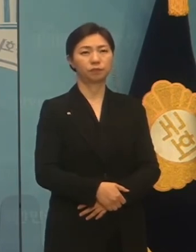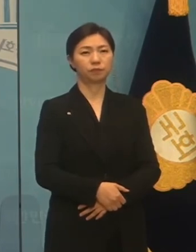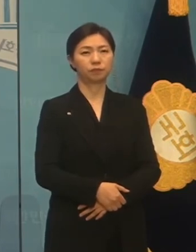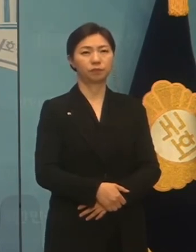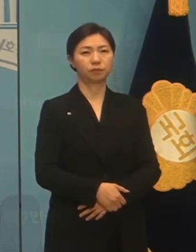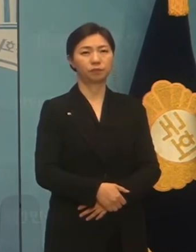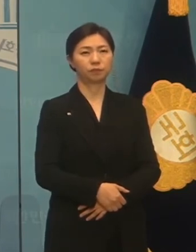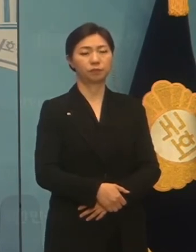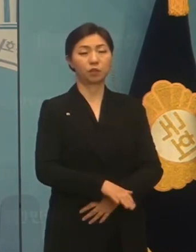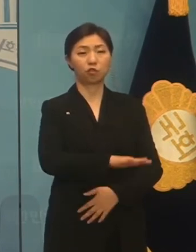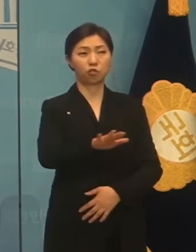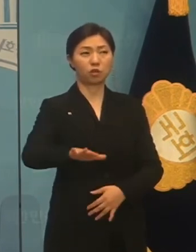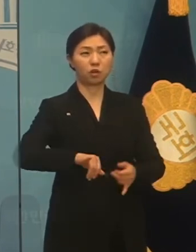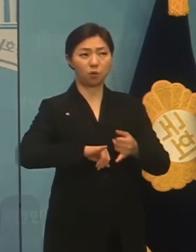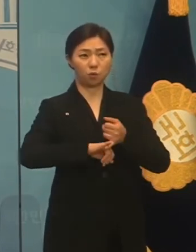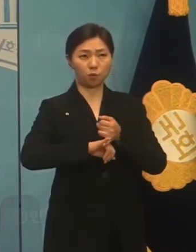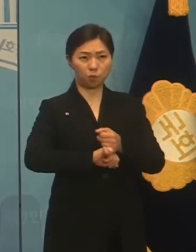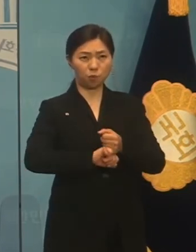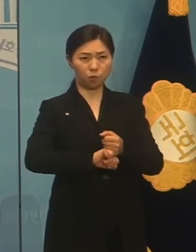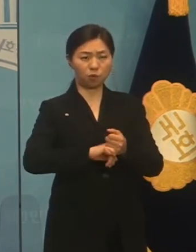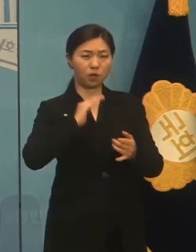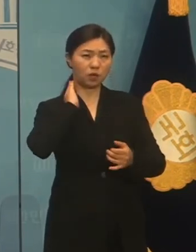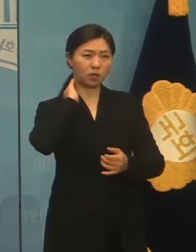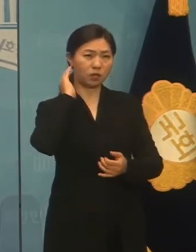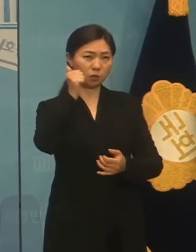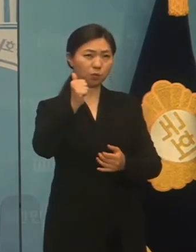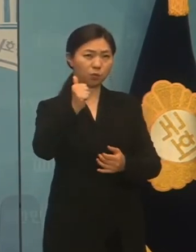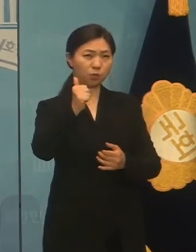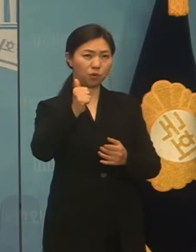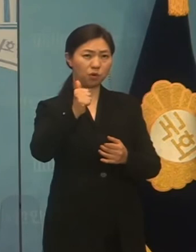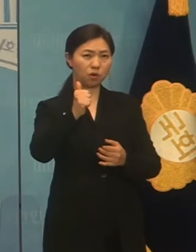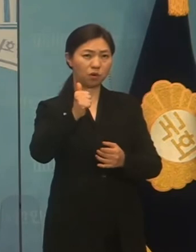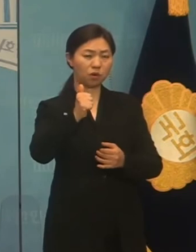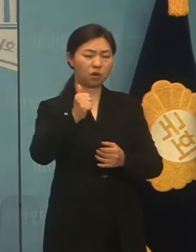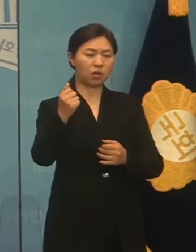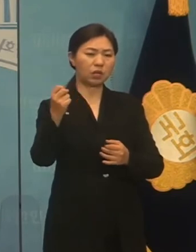우리는 반드시 정권 탈환을 해내야 합니다.